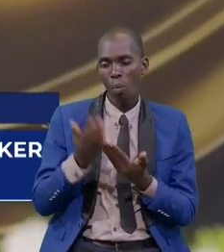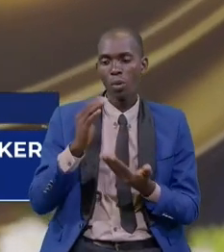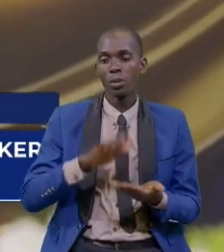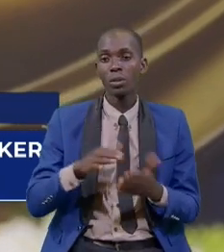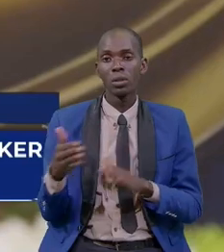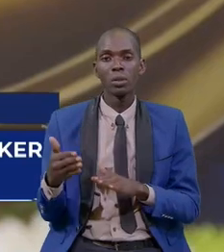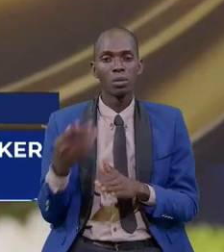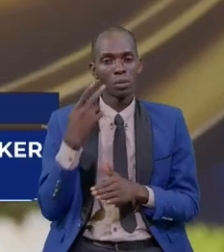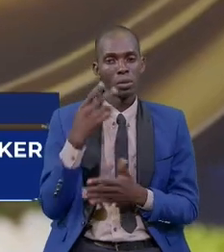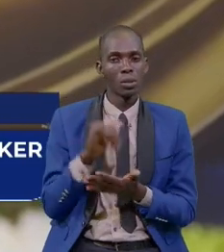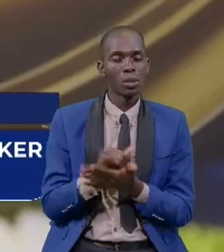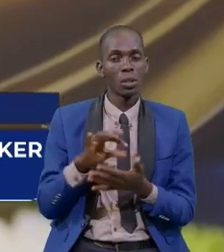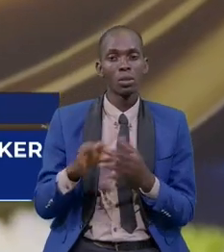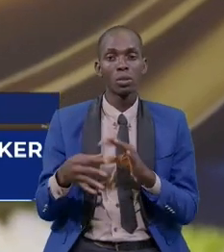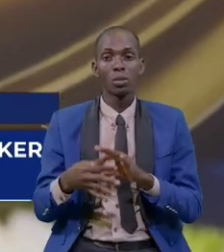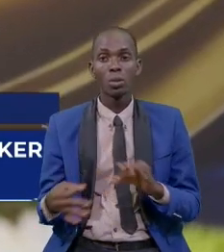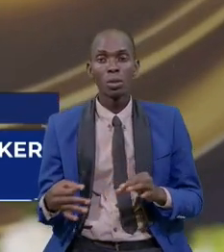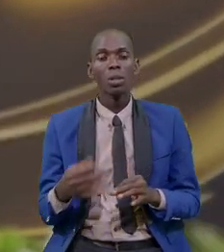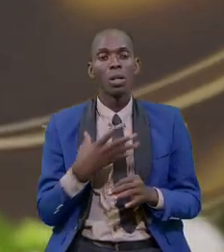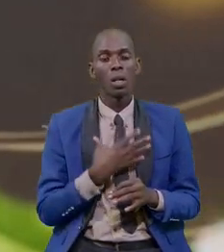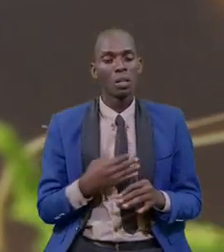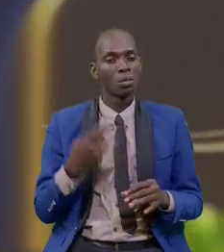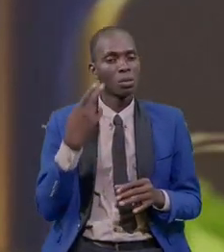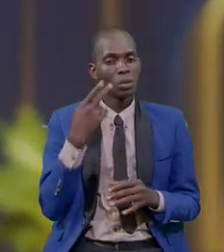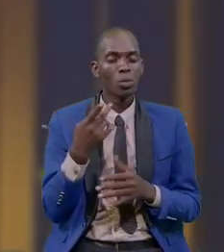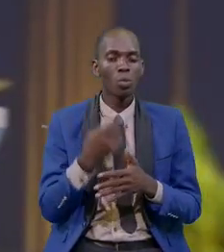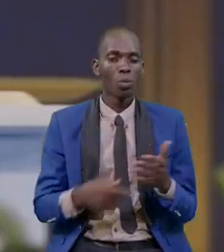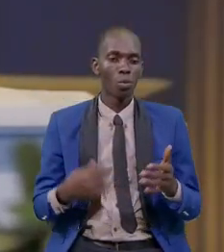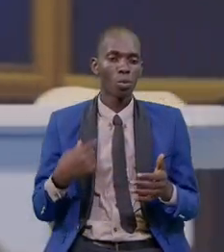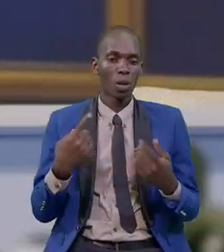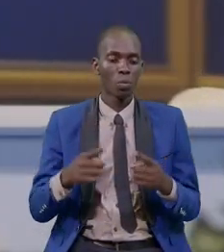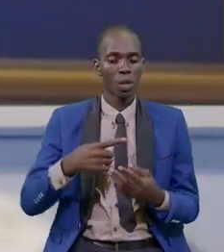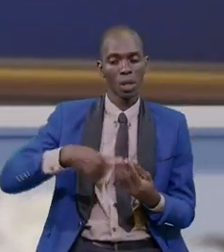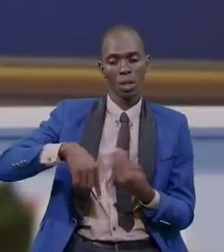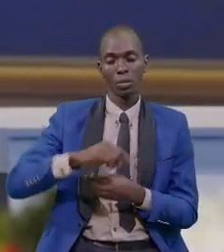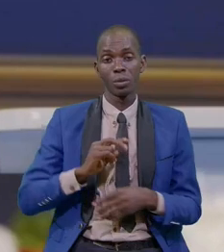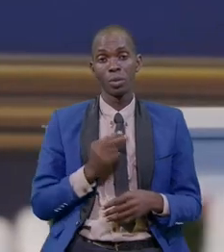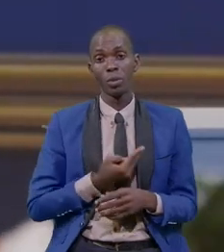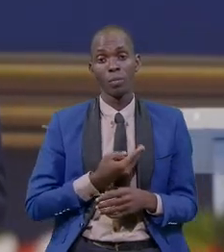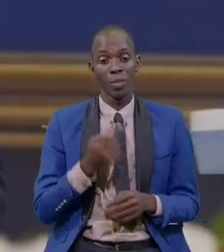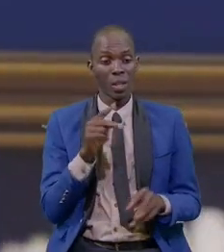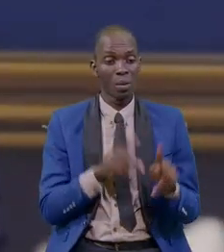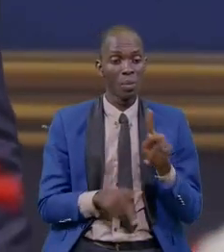Quelle histoire? Je voudrais que vous regardiez autour de nous les gens